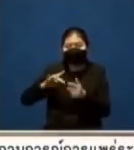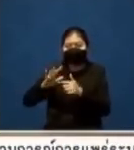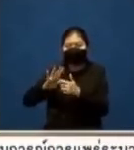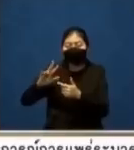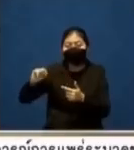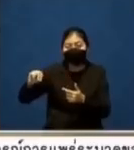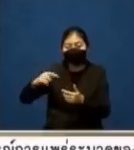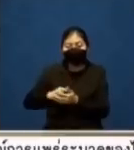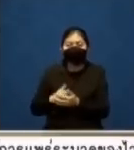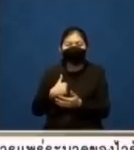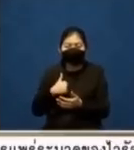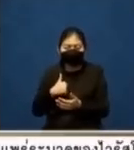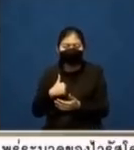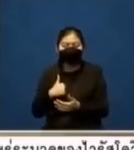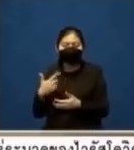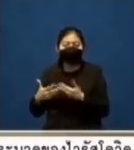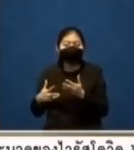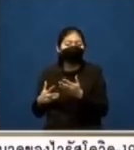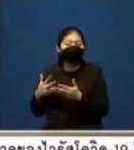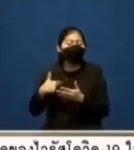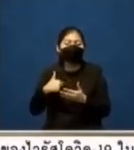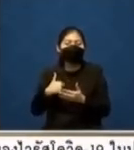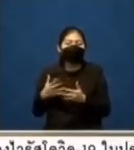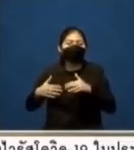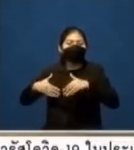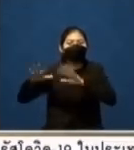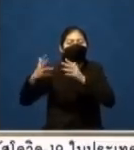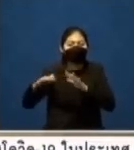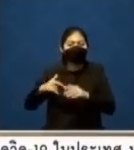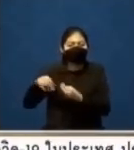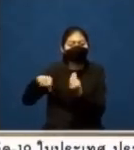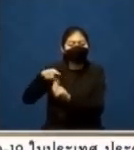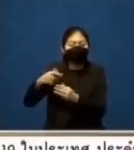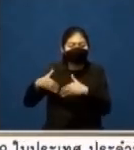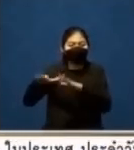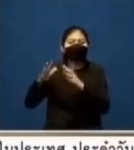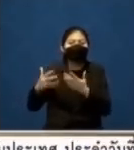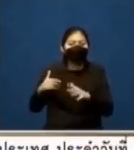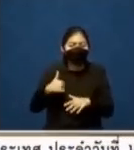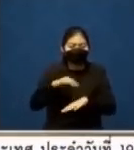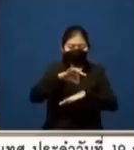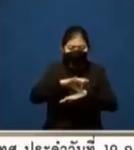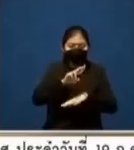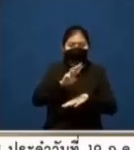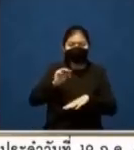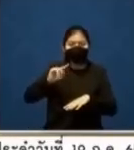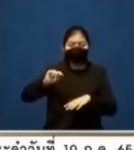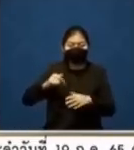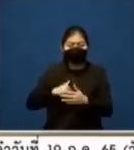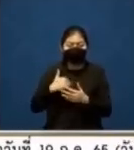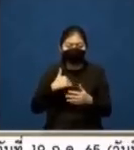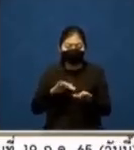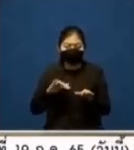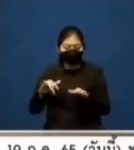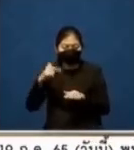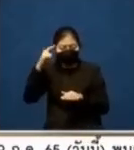ทาง Sectionการจ่ายเงินใช่ไหมอ่าอันนี้ก็เป็นปัญหาและประเด็นที่ 3เนี่ยมีการยื่นประมูลแบบคู่เทียบ